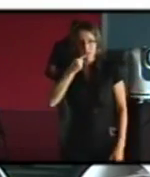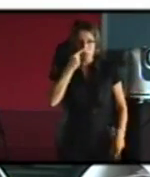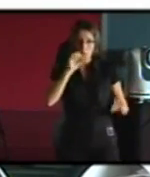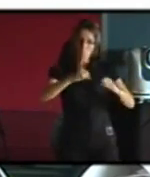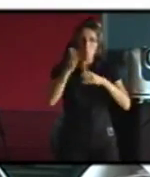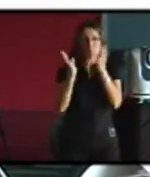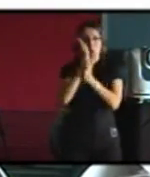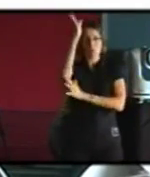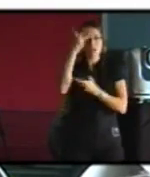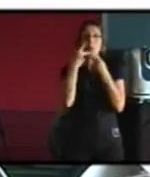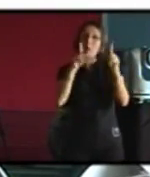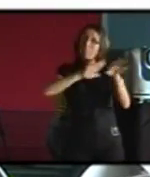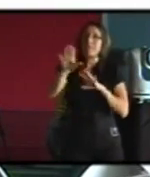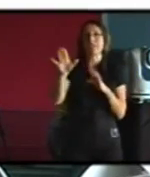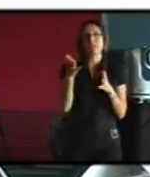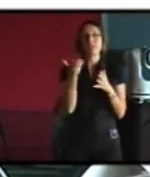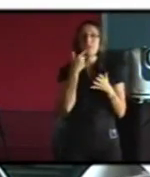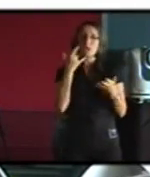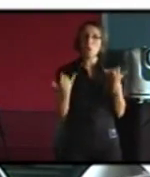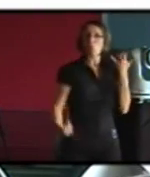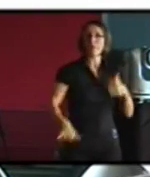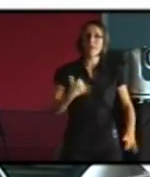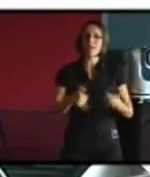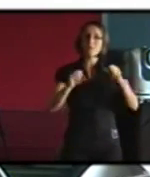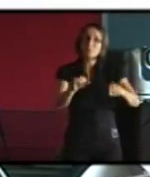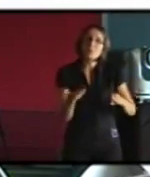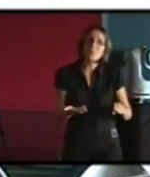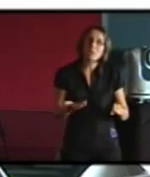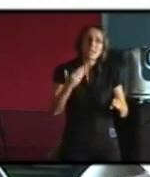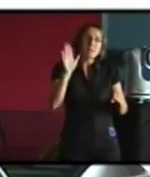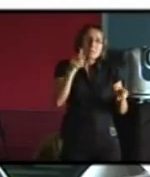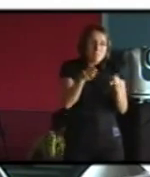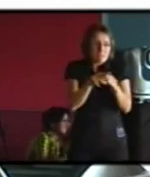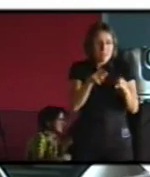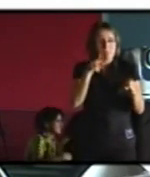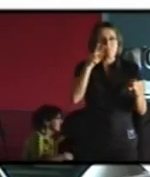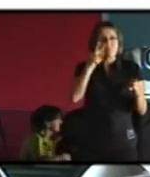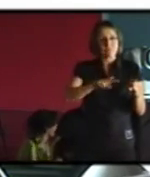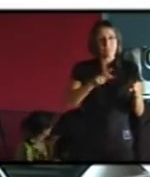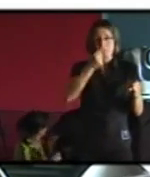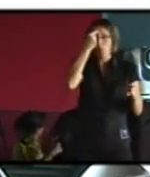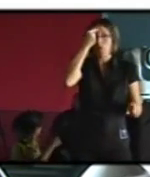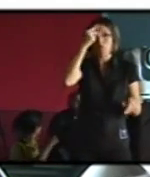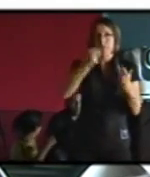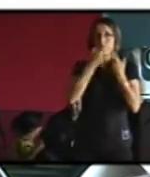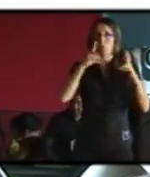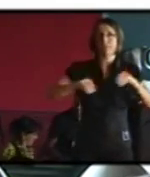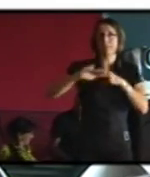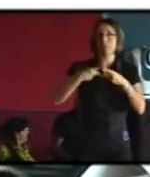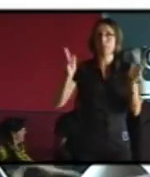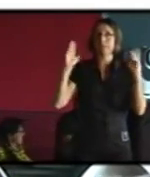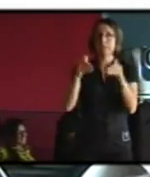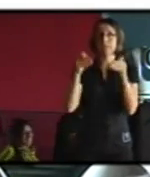contemporain qui n'est pas construit sur de la composition urbaine, qui n'est pas construit sur une pensée exclusive de l'espace public, qui n'est pas